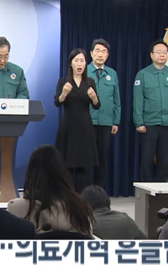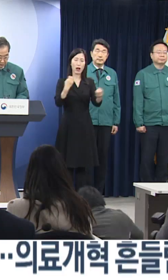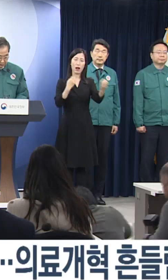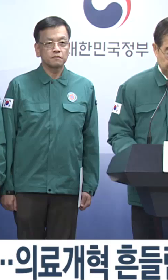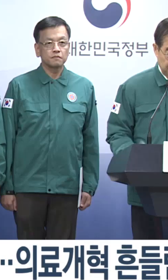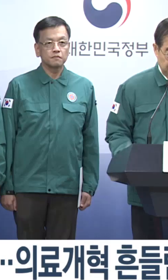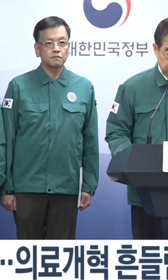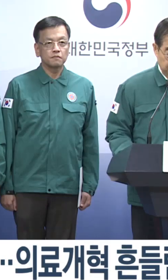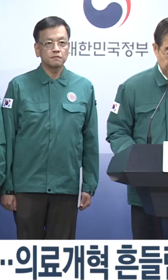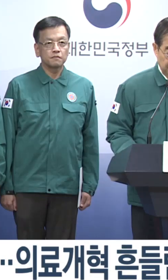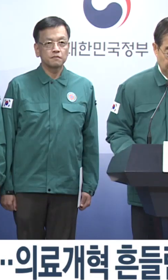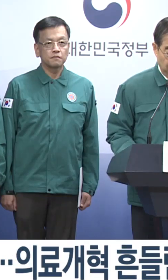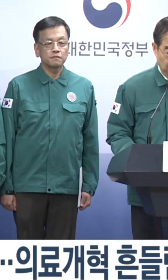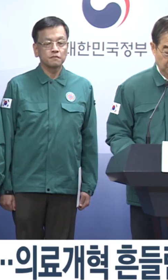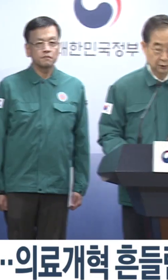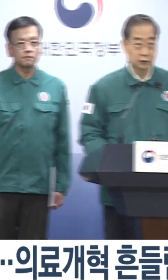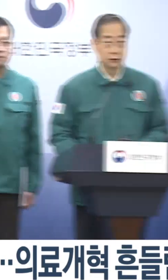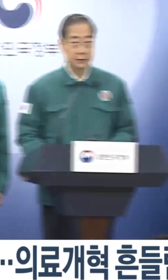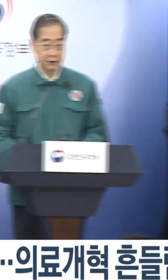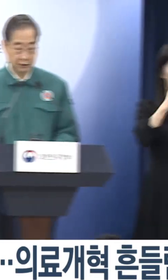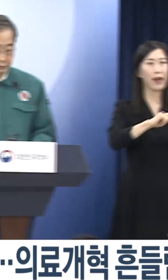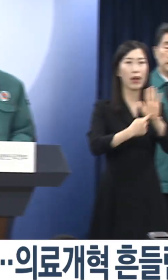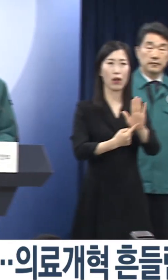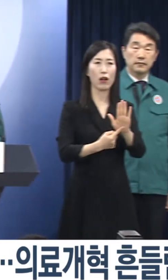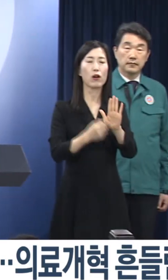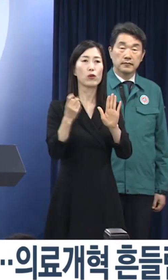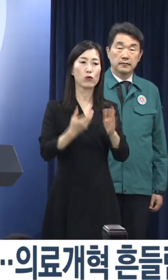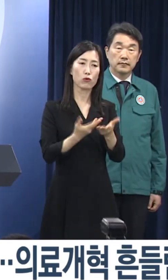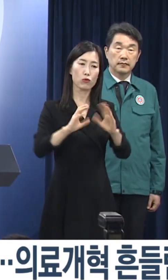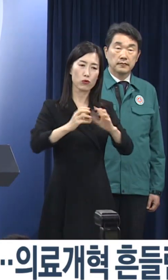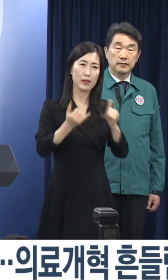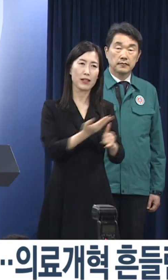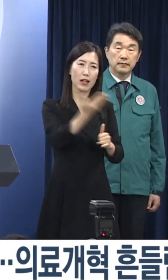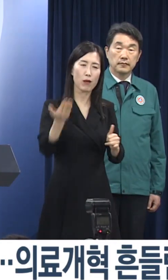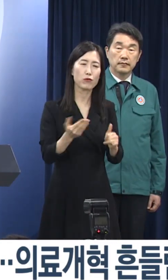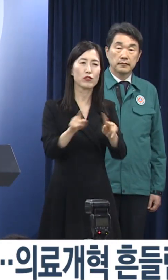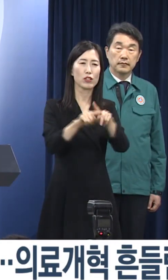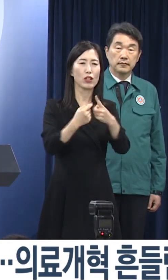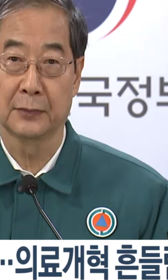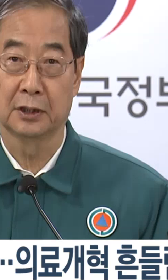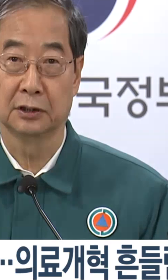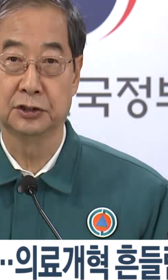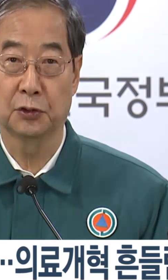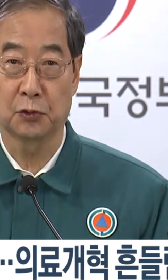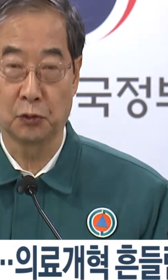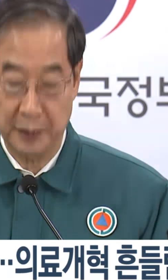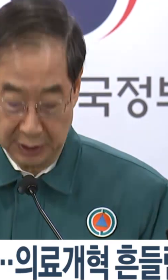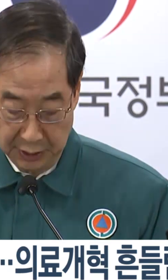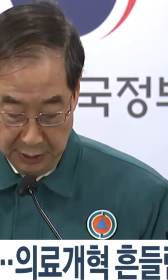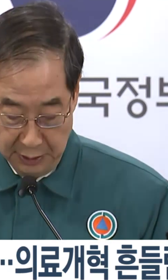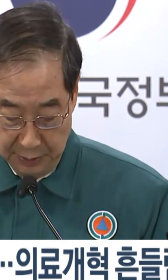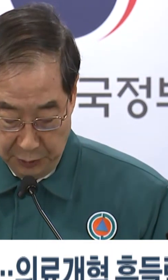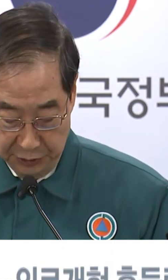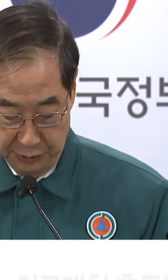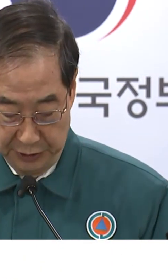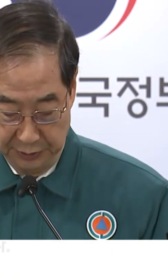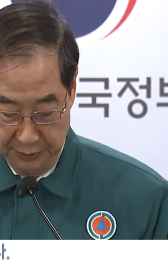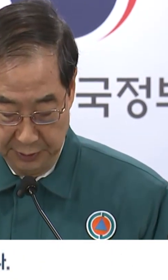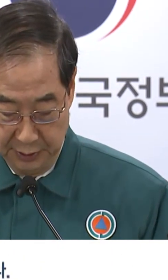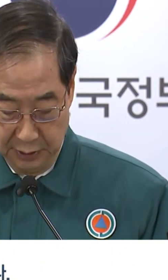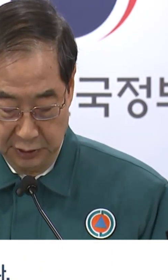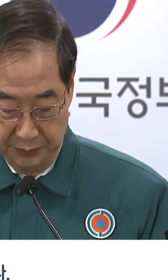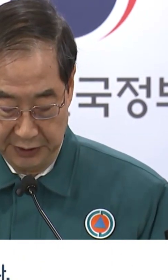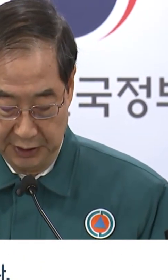대한 입장을 재확인하고 의료 공백은 있어서는 안 된다고 강조했습니다. 의료 공백이